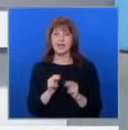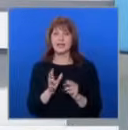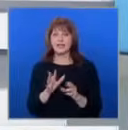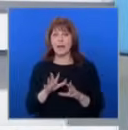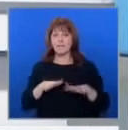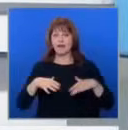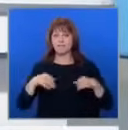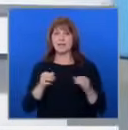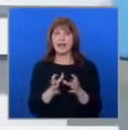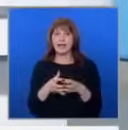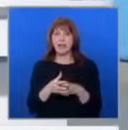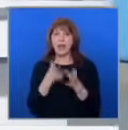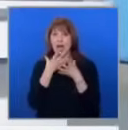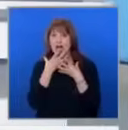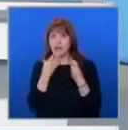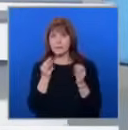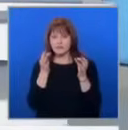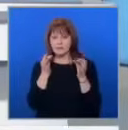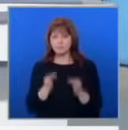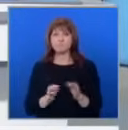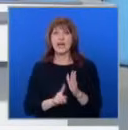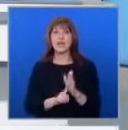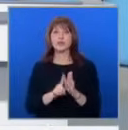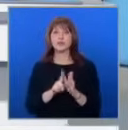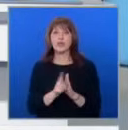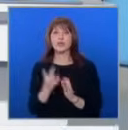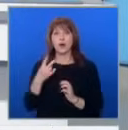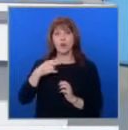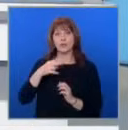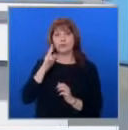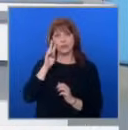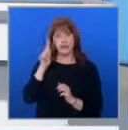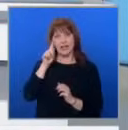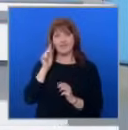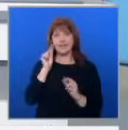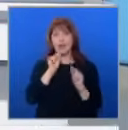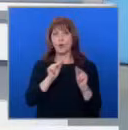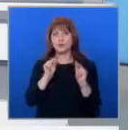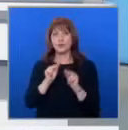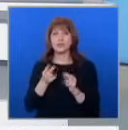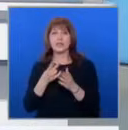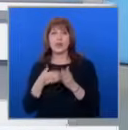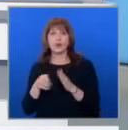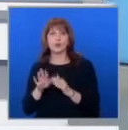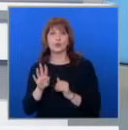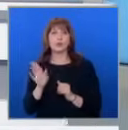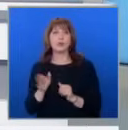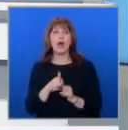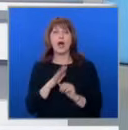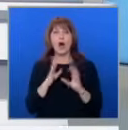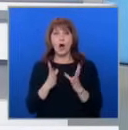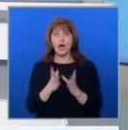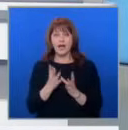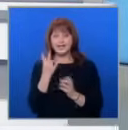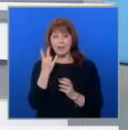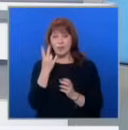група. Причината – липсата на конкретни резултати от двудневните консултации, на които се явиха само две от общо 6 поканени